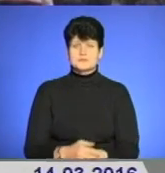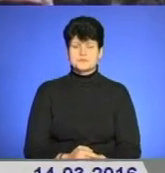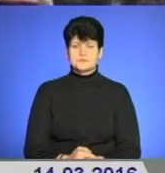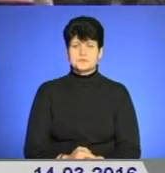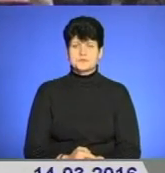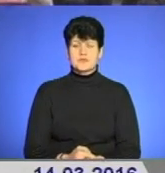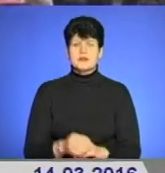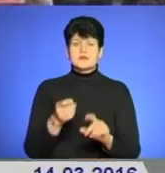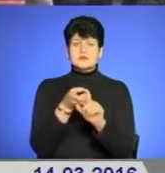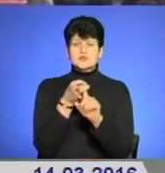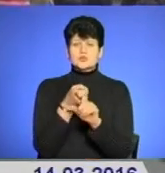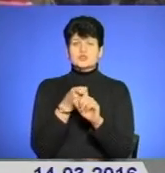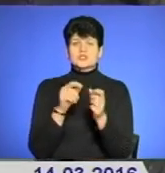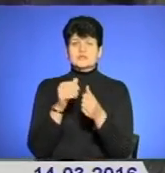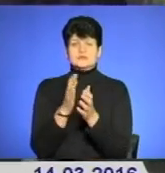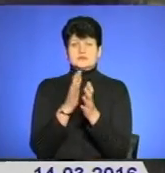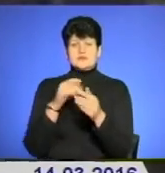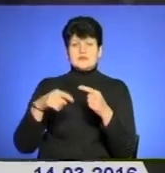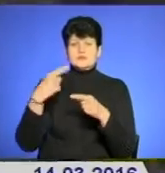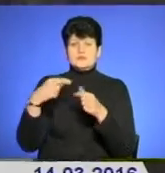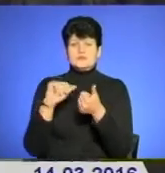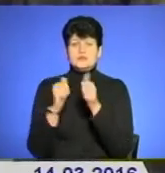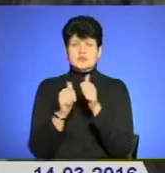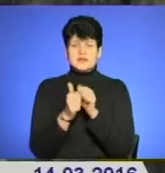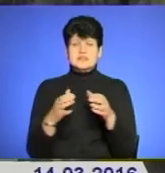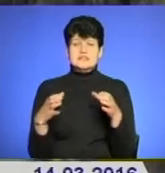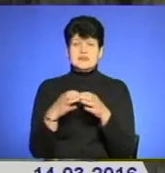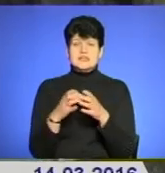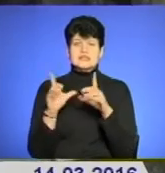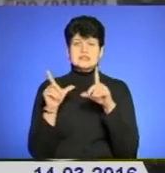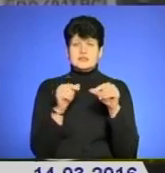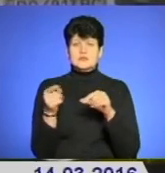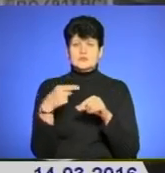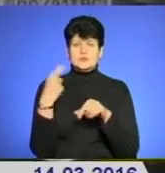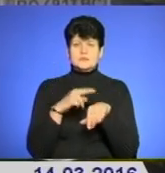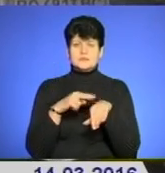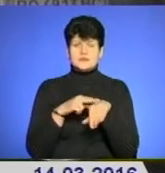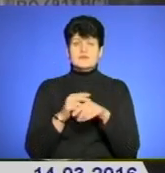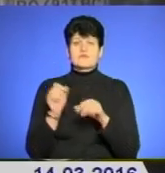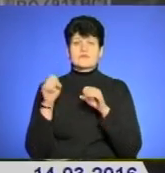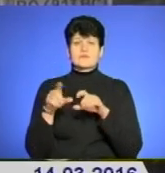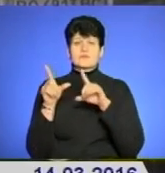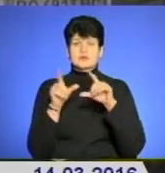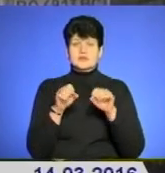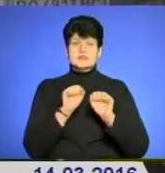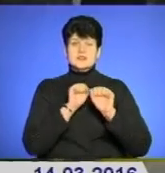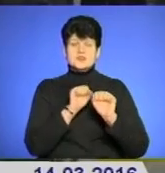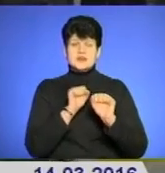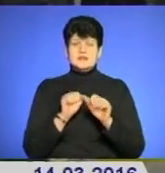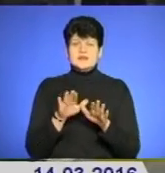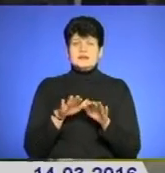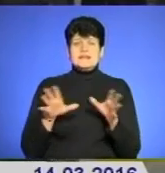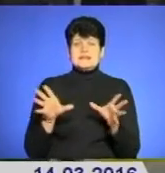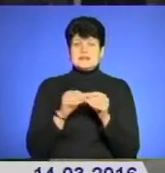В рамках чергової ротації зведений загін працівників поліції Тернопільщини вирушив захищати цілісність країни та охороняти правопорядок